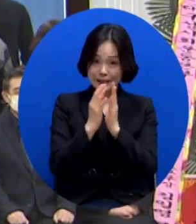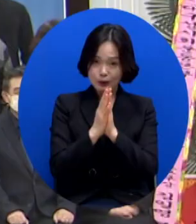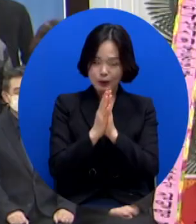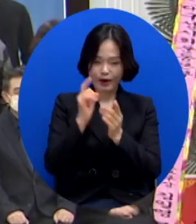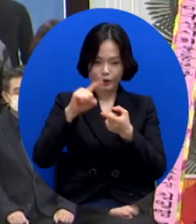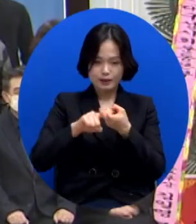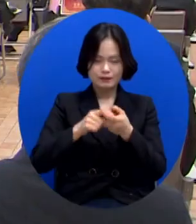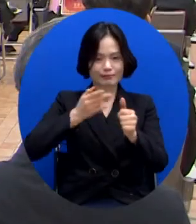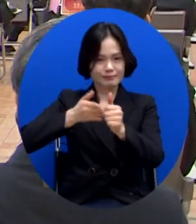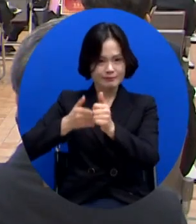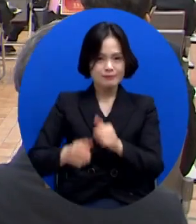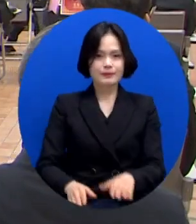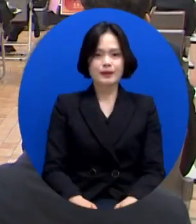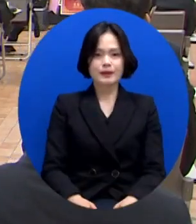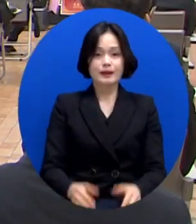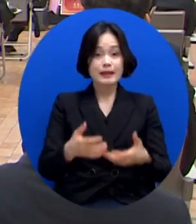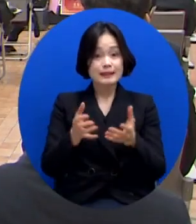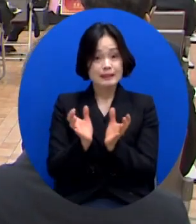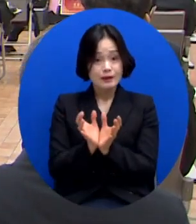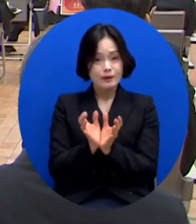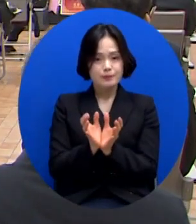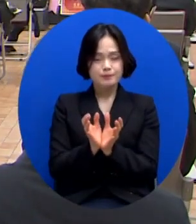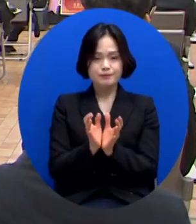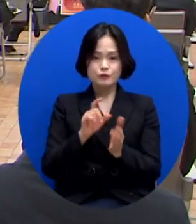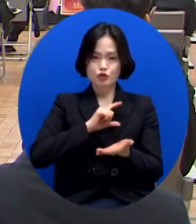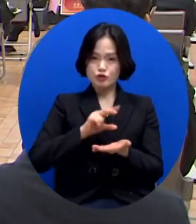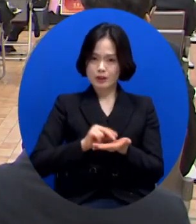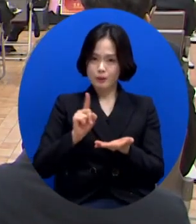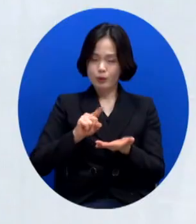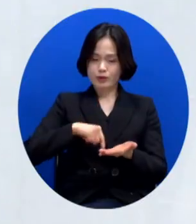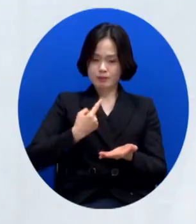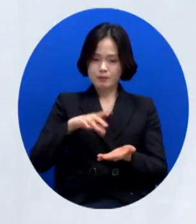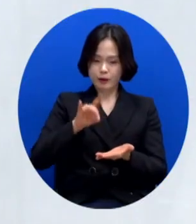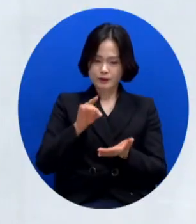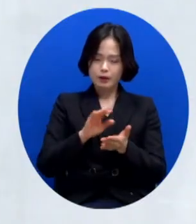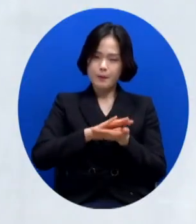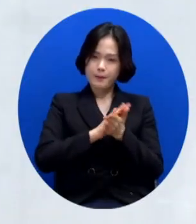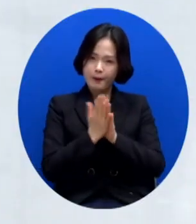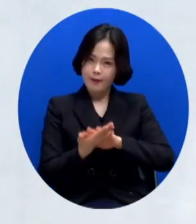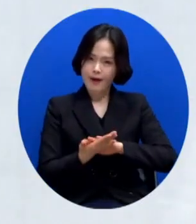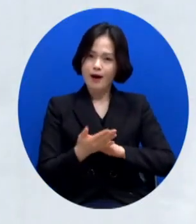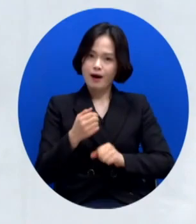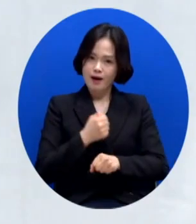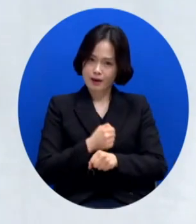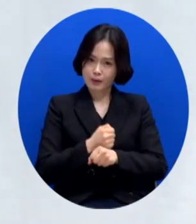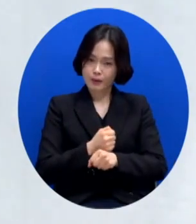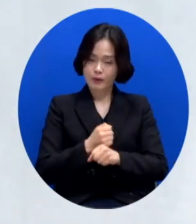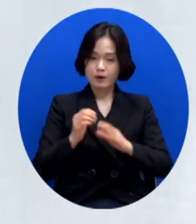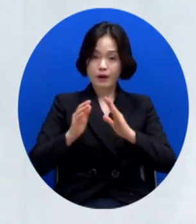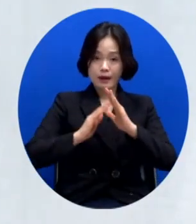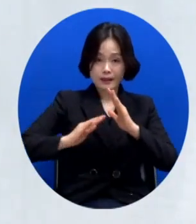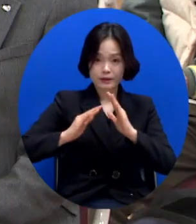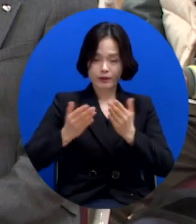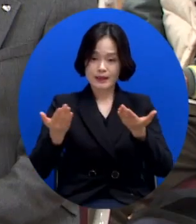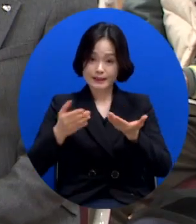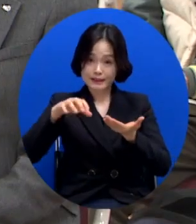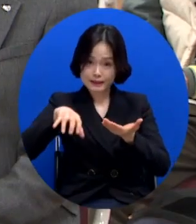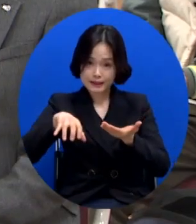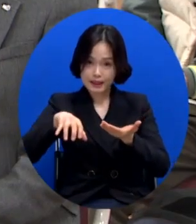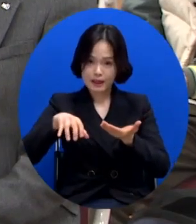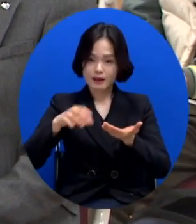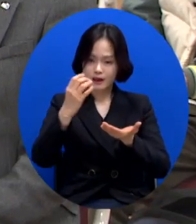대구경북 홀릭 클럽은 나부터 변화된 삶을 살고 총체적 복음 운동을 통해 가정과 직장과 사회를